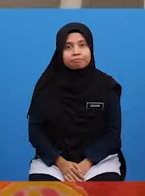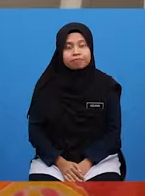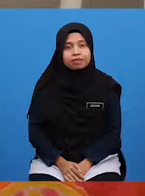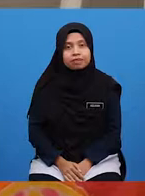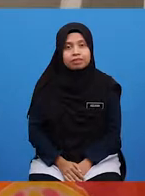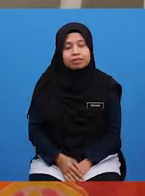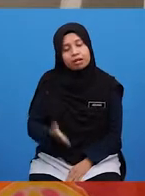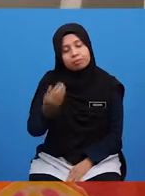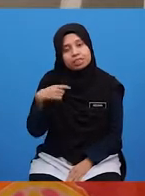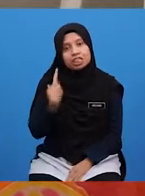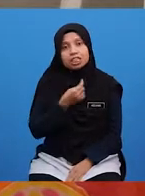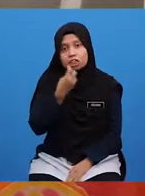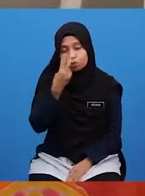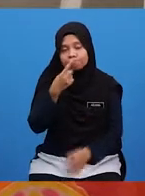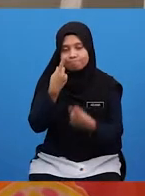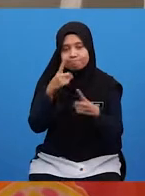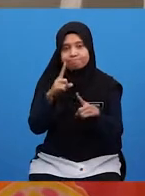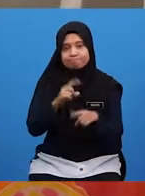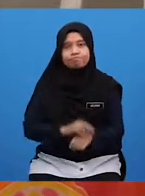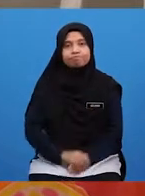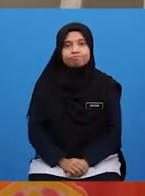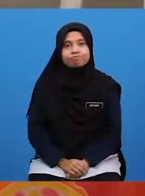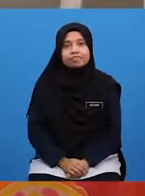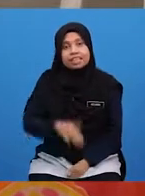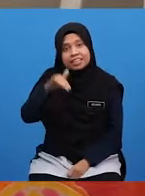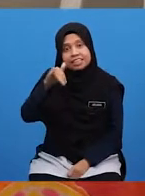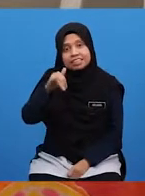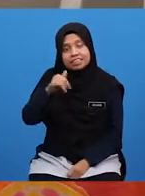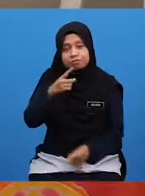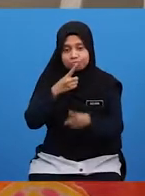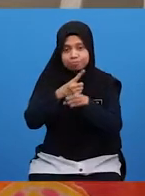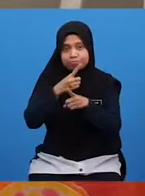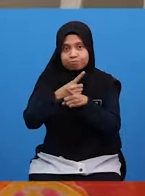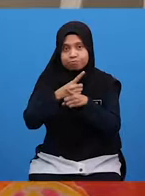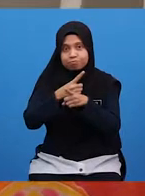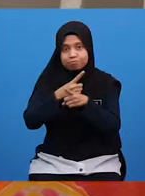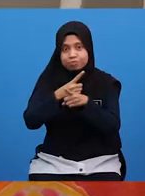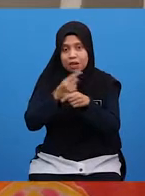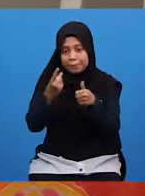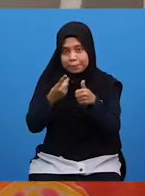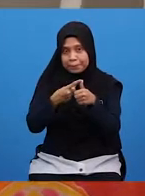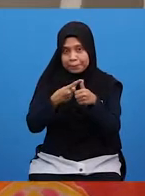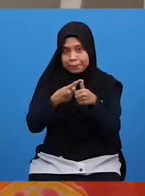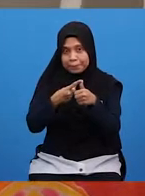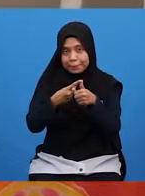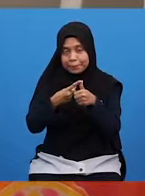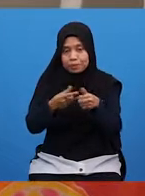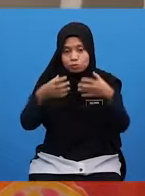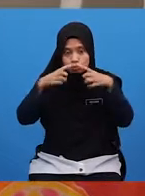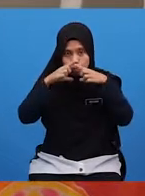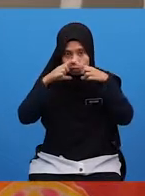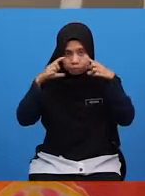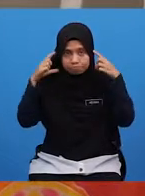Sedia murid-murid? Mari kita semak jawapan. Ya, betul. Pertama, pelitup